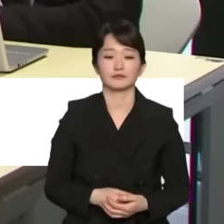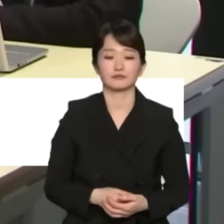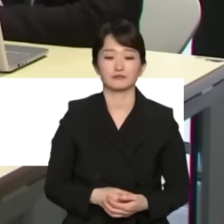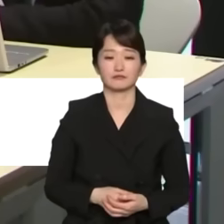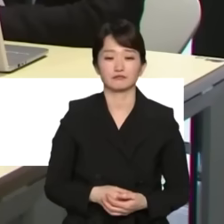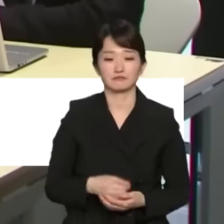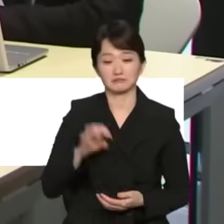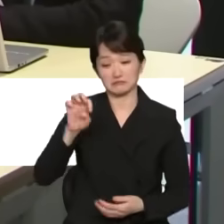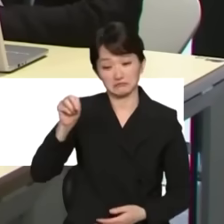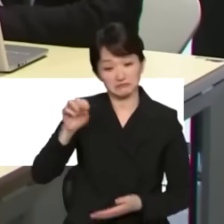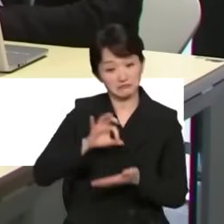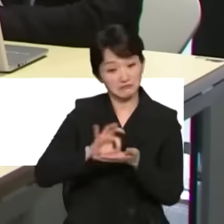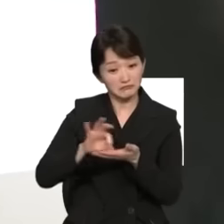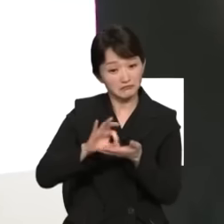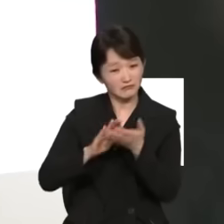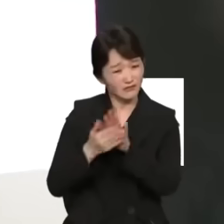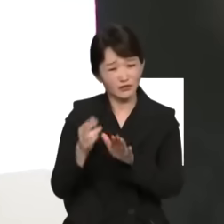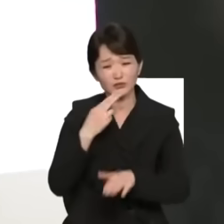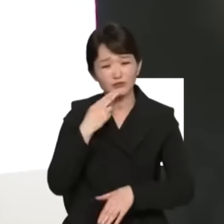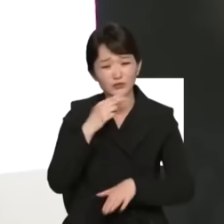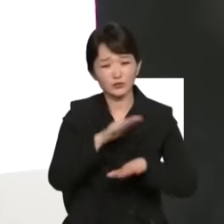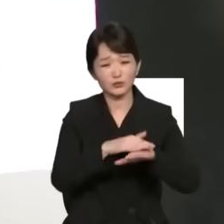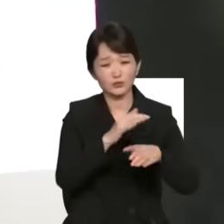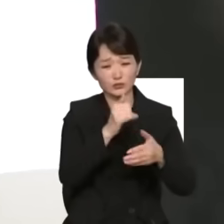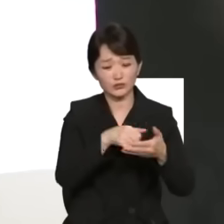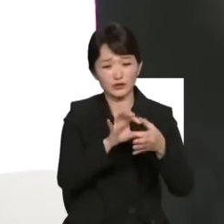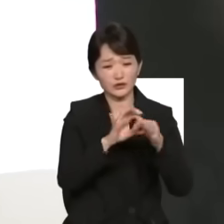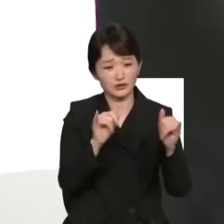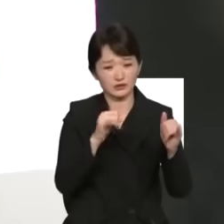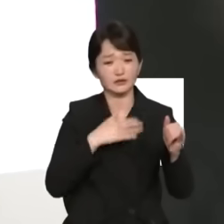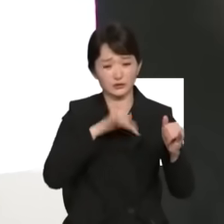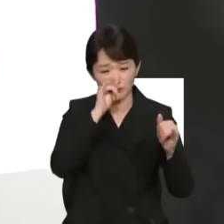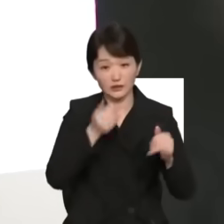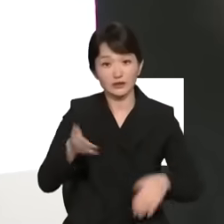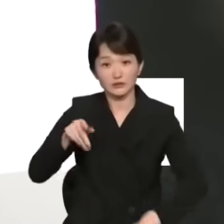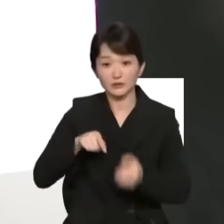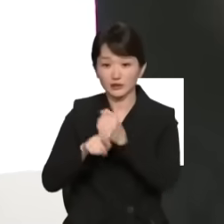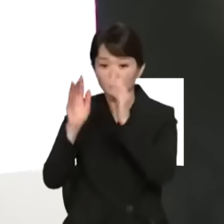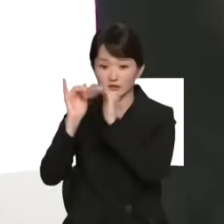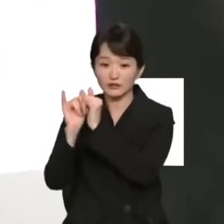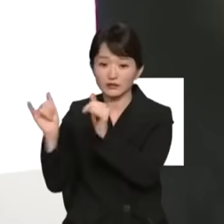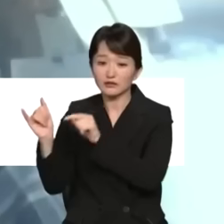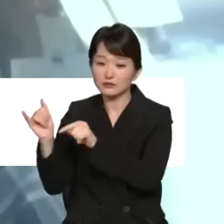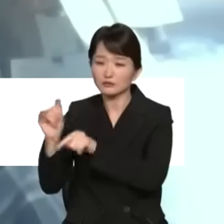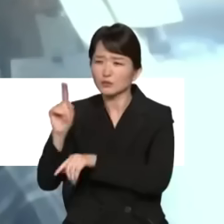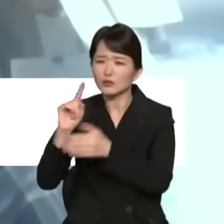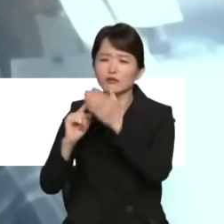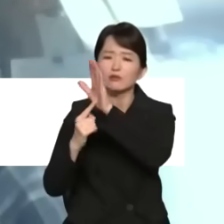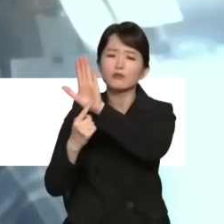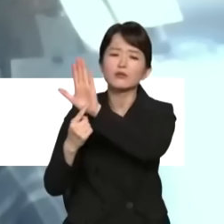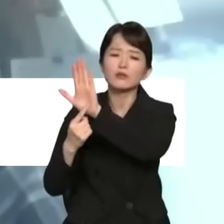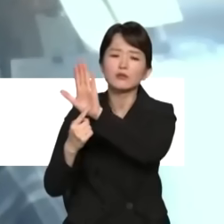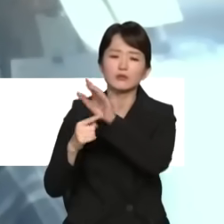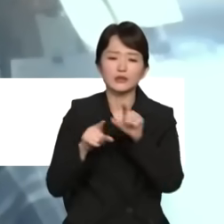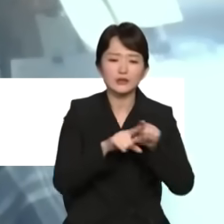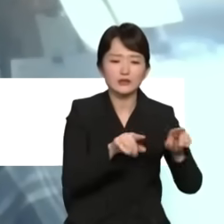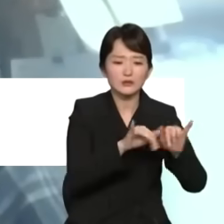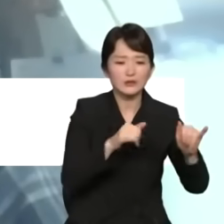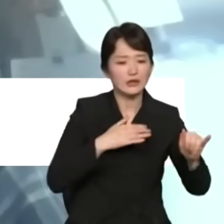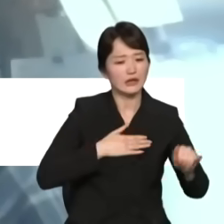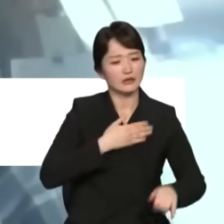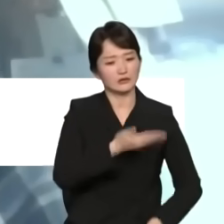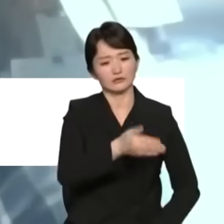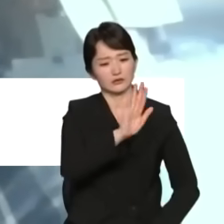業関係では、まあ、影響を与えたわけですね。科学者の団体の発表っていうのは、一般の人